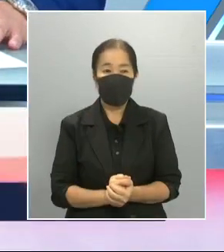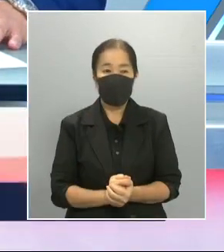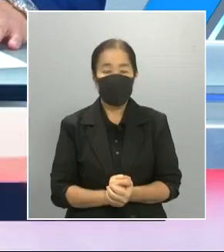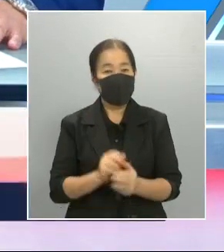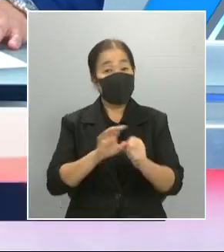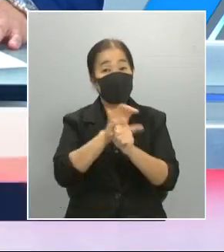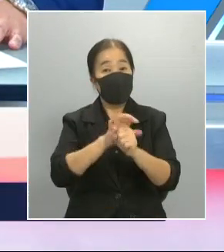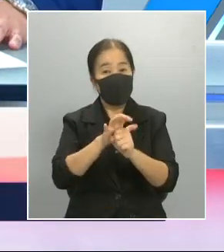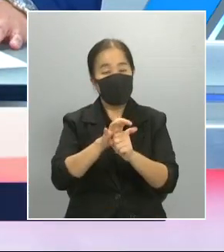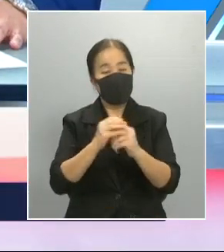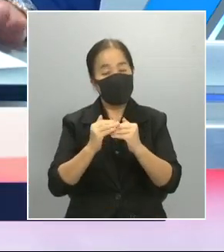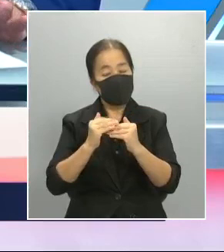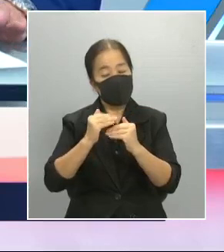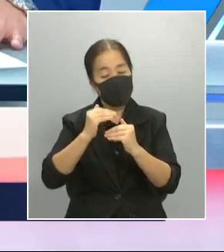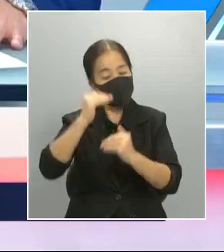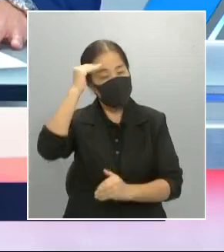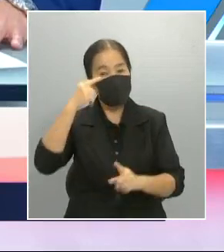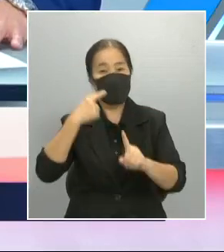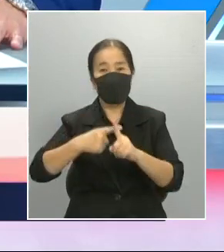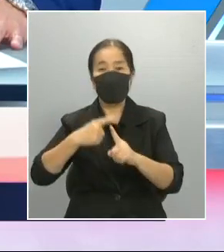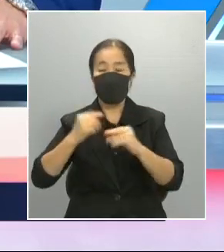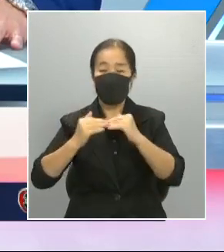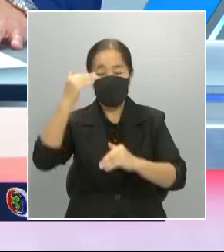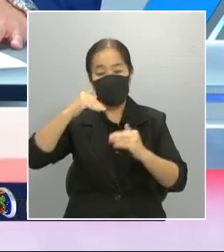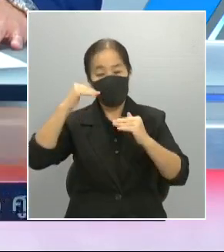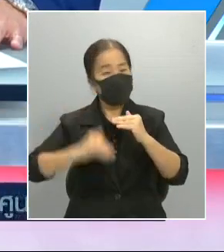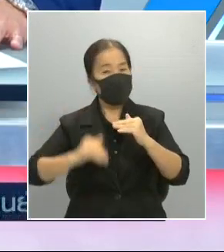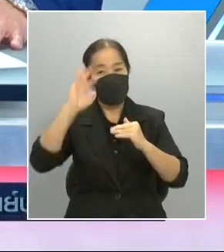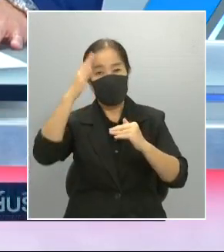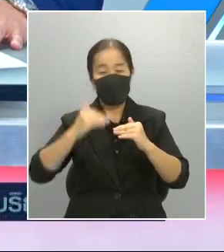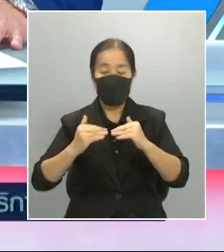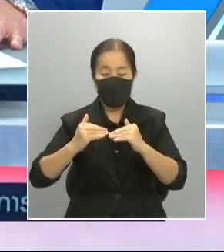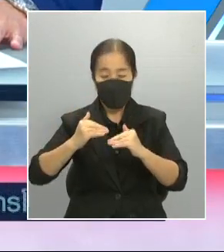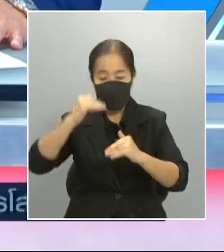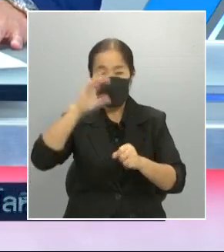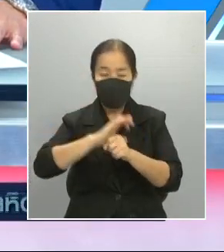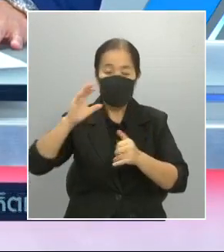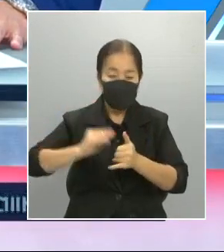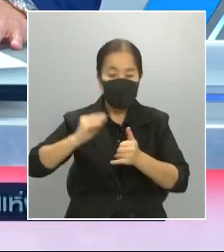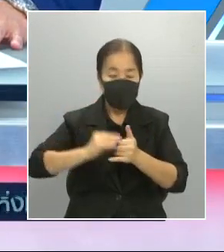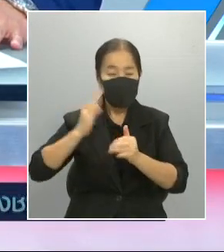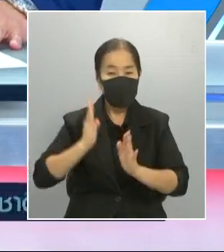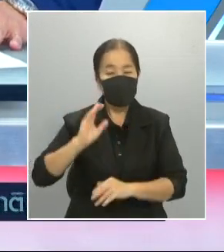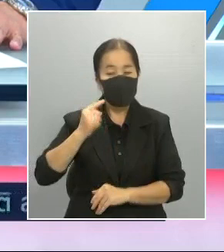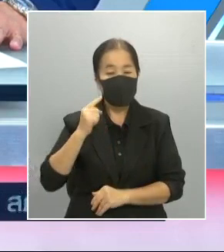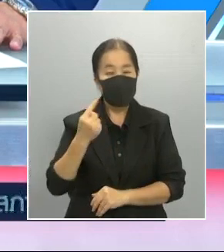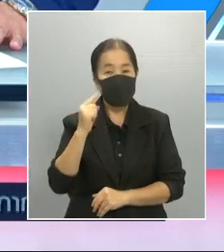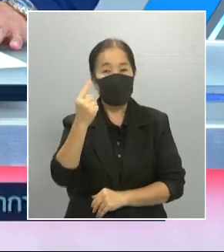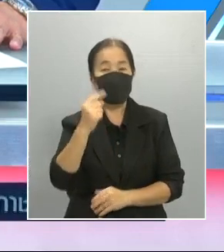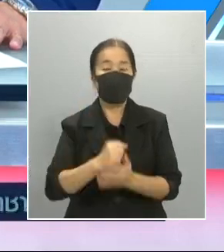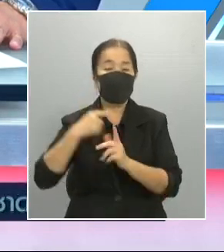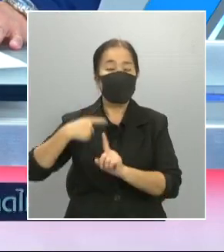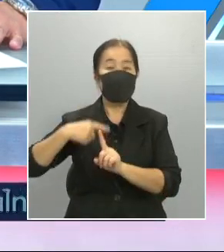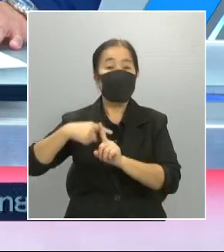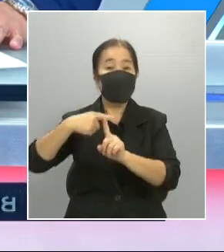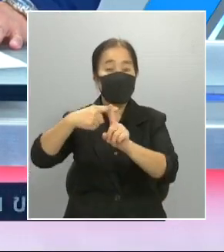หยุดไม่อยู่เลยนะยังพุ่งไปเรื่อยๆนะสำหรับอ่ายอดผู้ที่เรียกว่าติดเชื้อและแน่นอนครับสำหรับยอดผู้เสีย